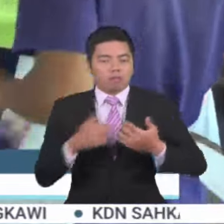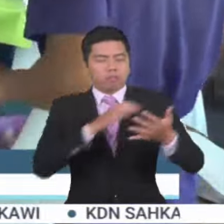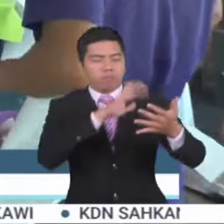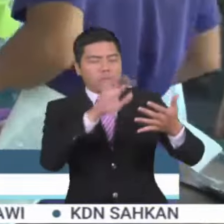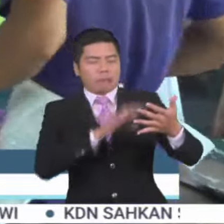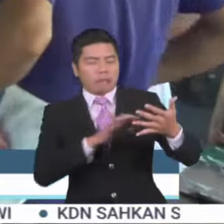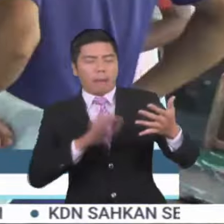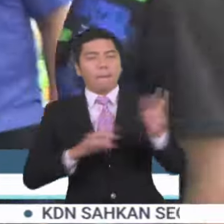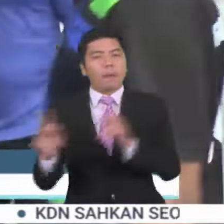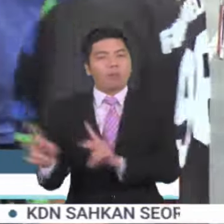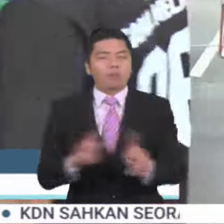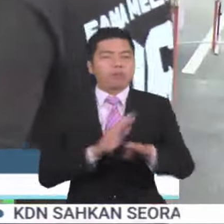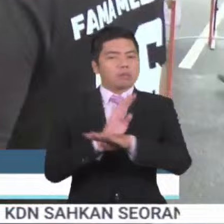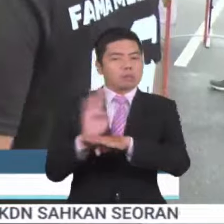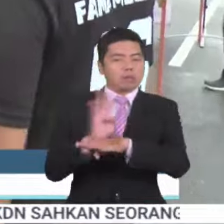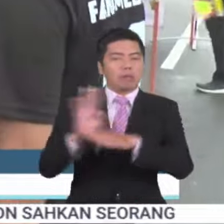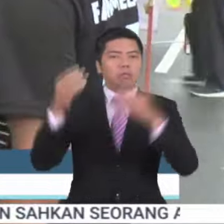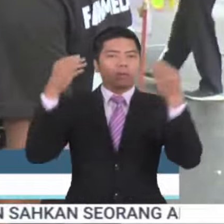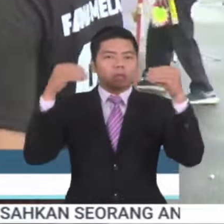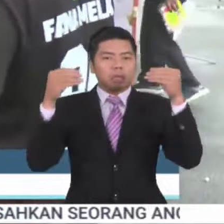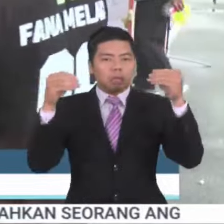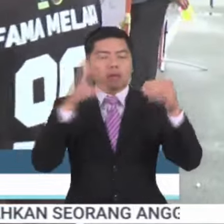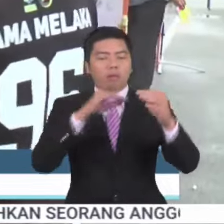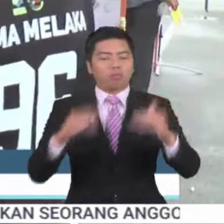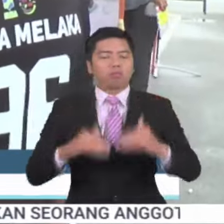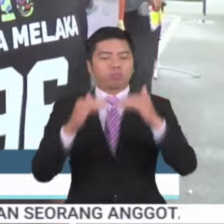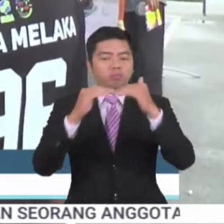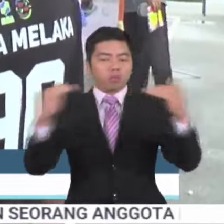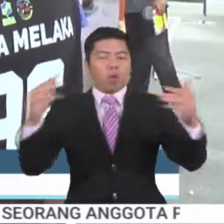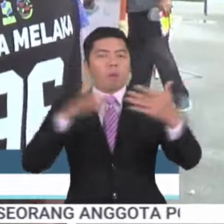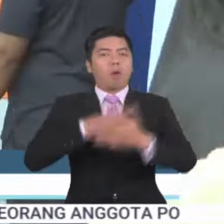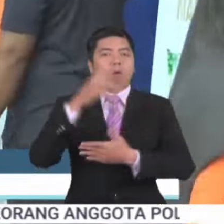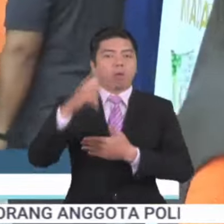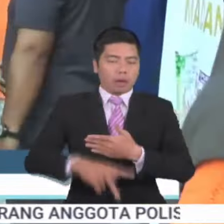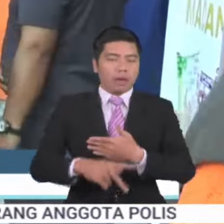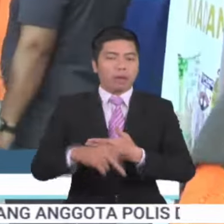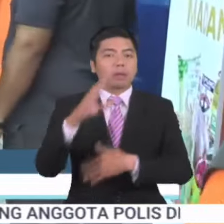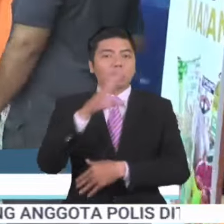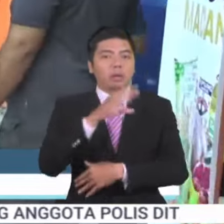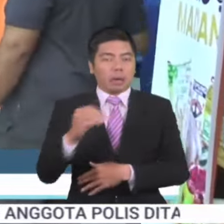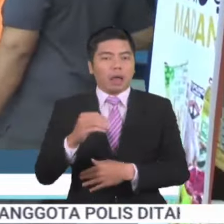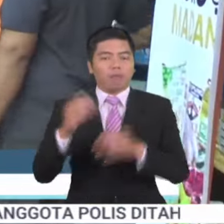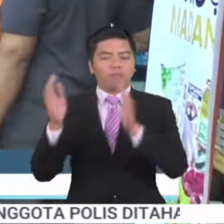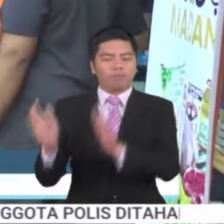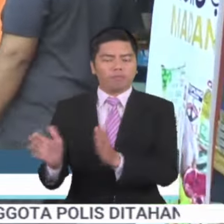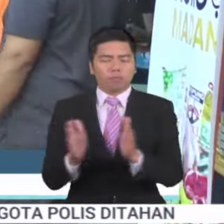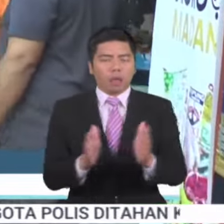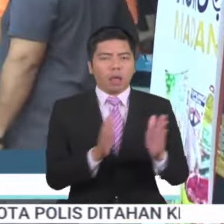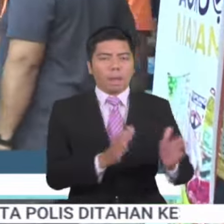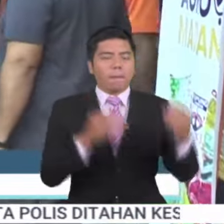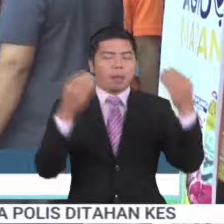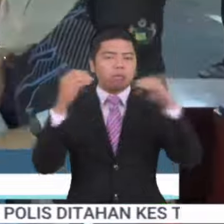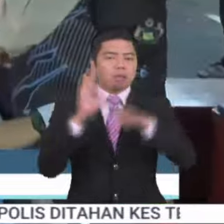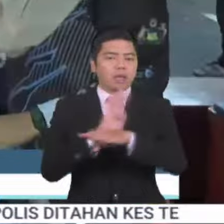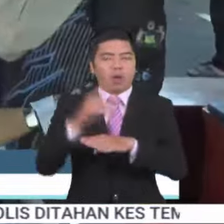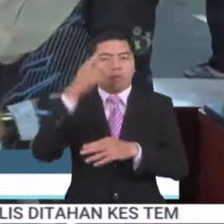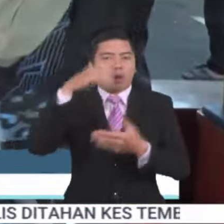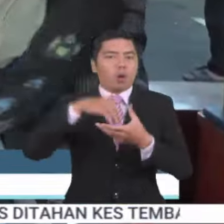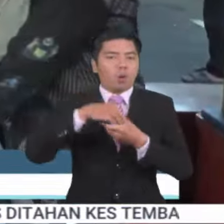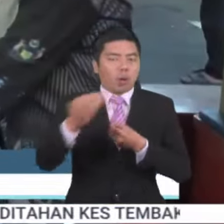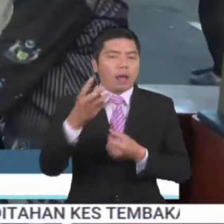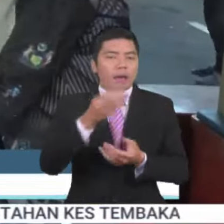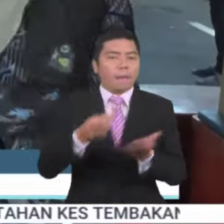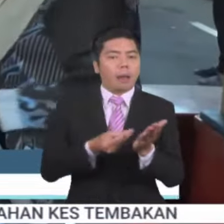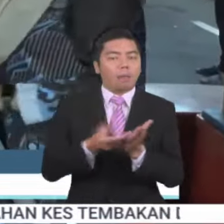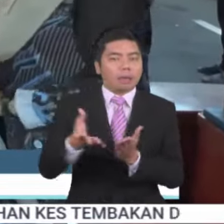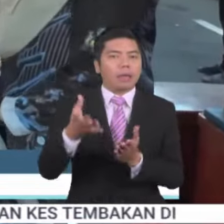strategi pemasaran, melaksanakan dan menyelaras program pemasaran serta mengatur pasaran antara pengeluar dan